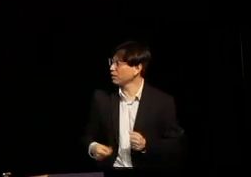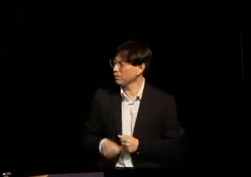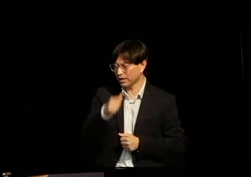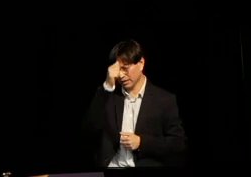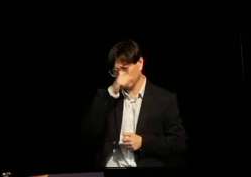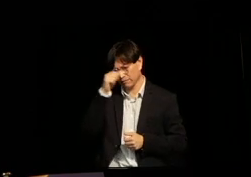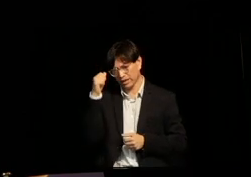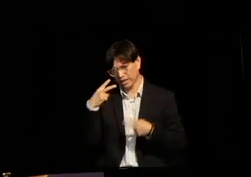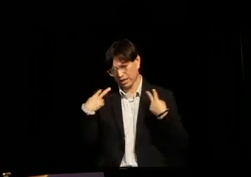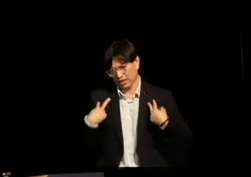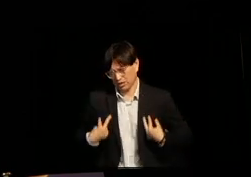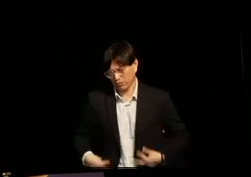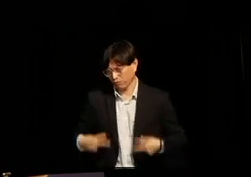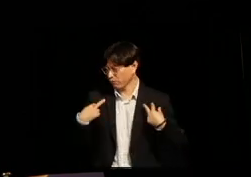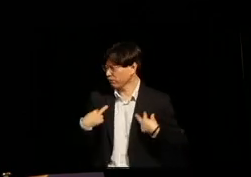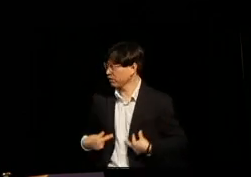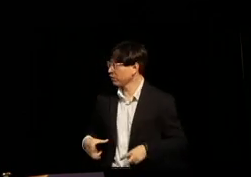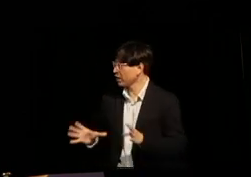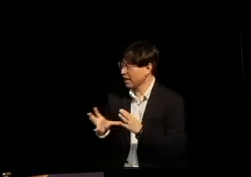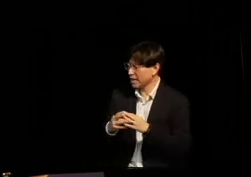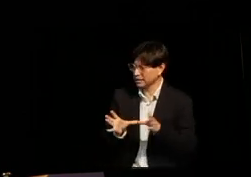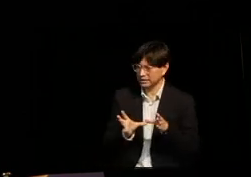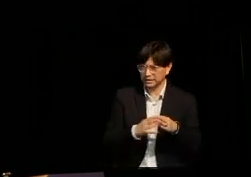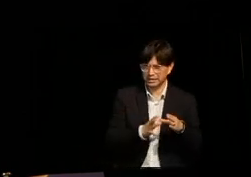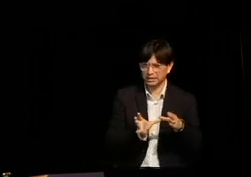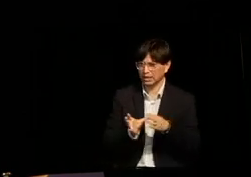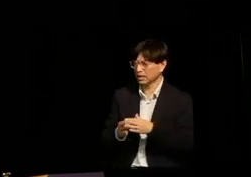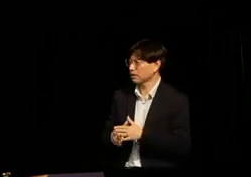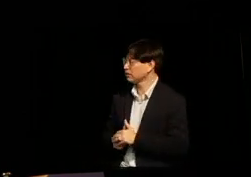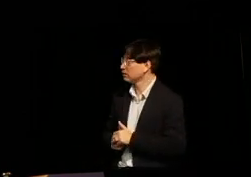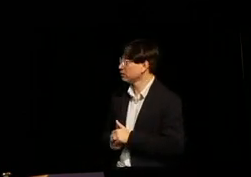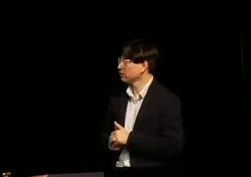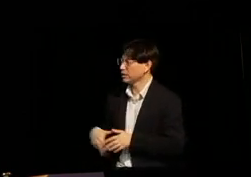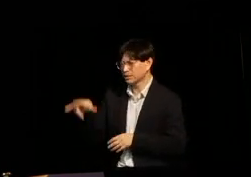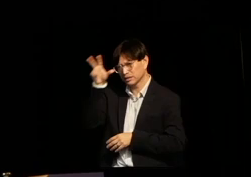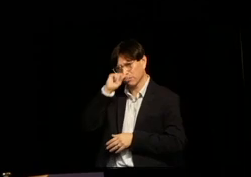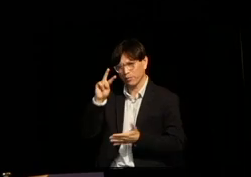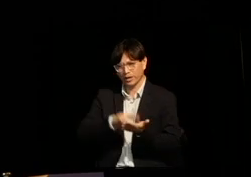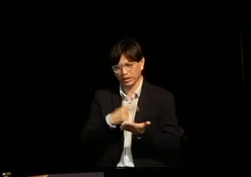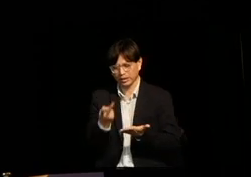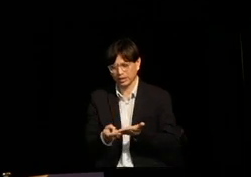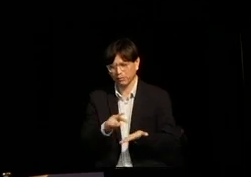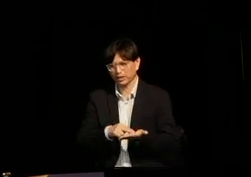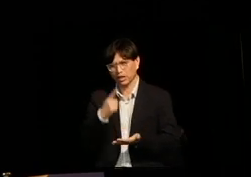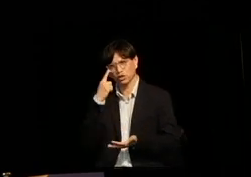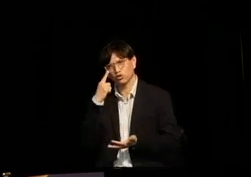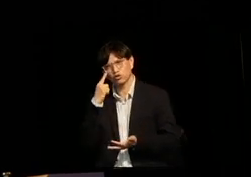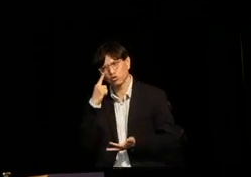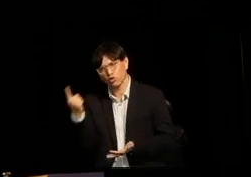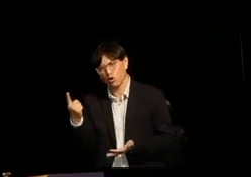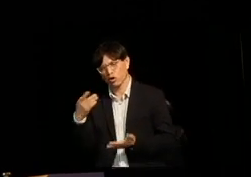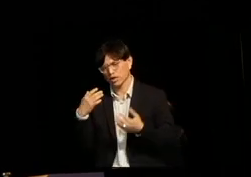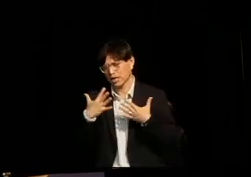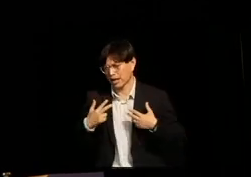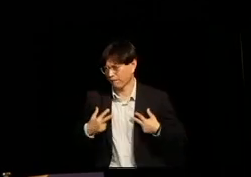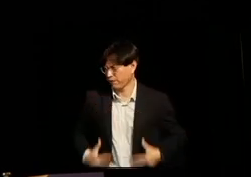di vivere veramente la comunità Cristiana sapendo eh interpretare la realtà con gli occhi della fede e quindi c'è